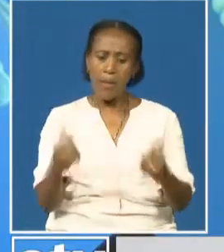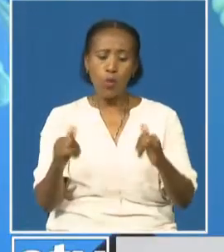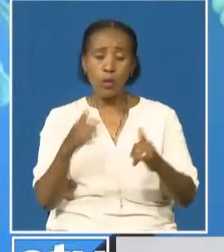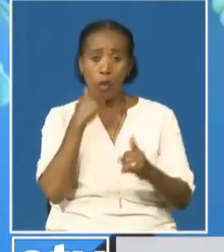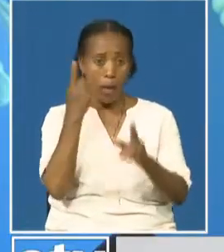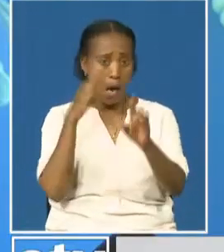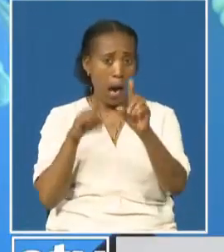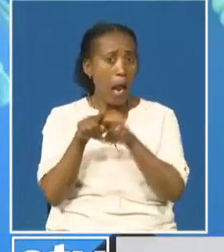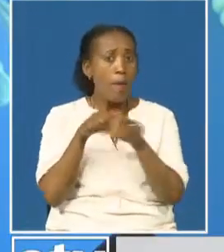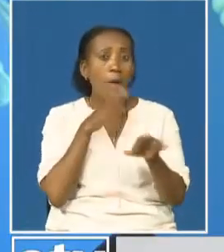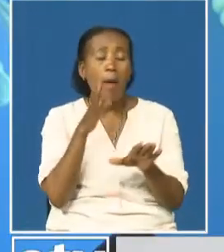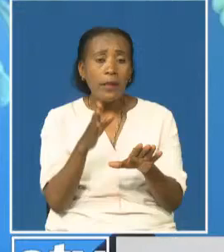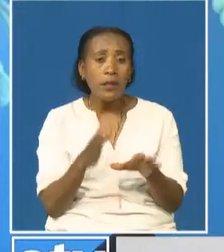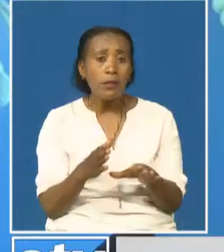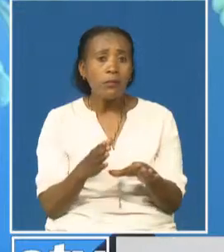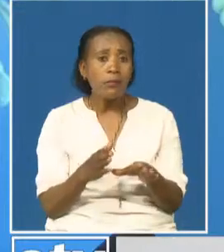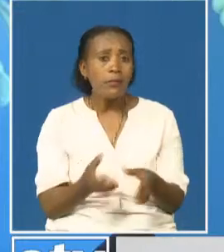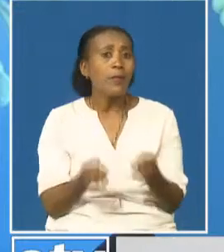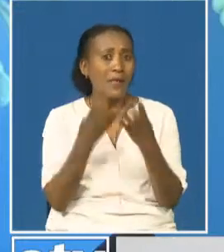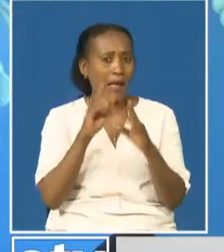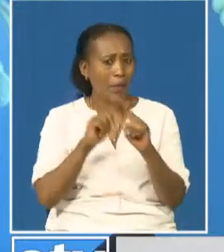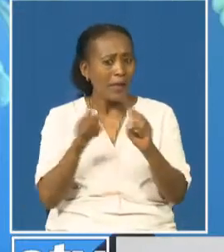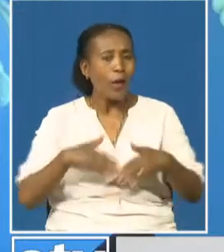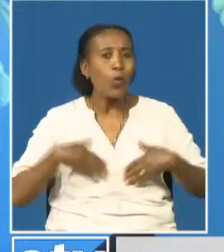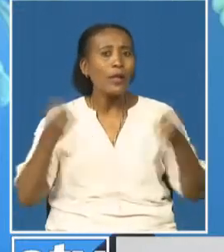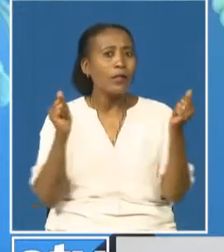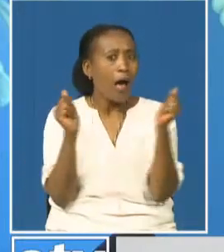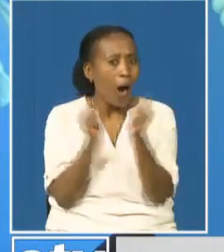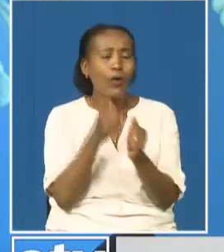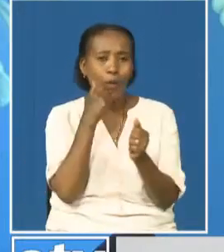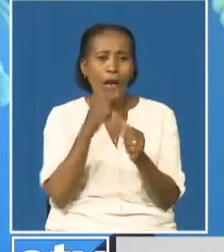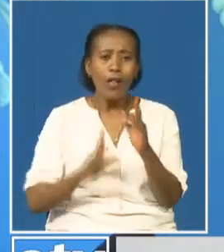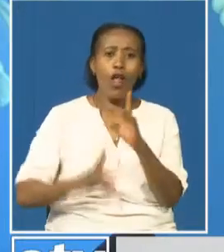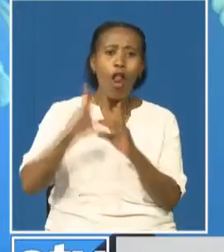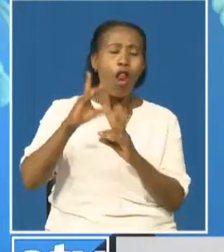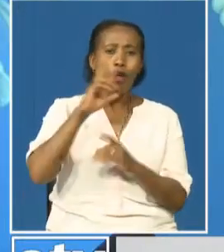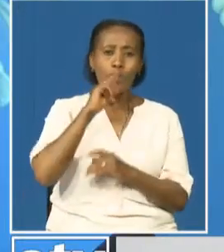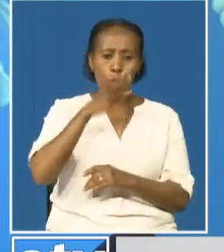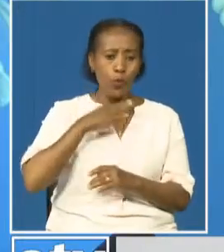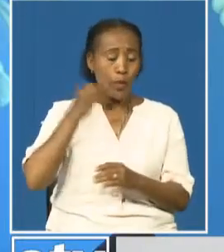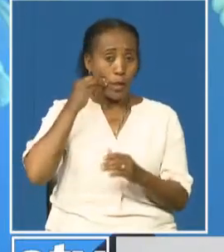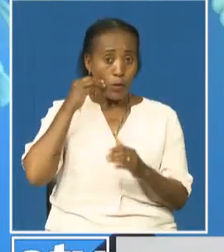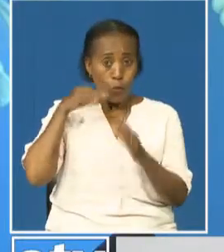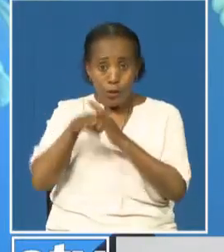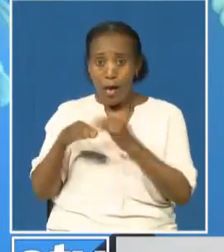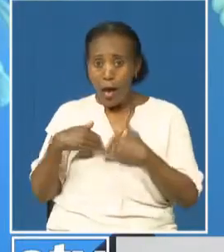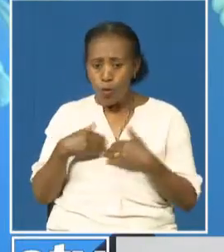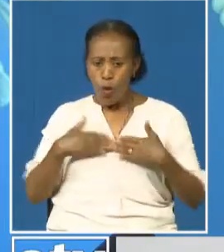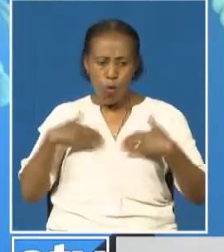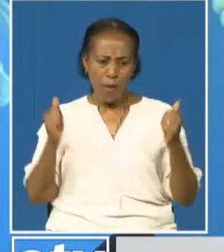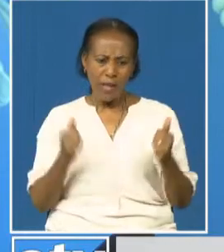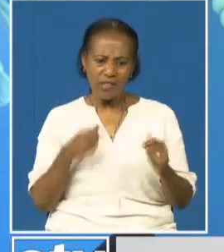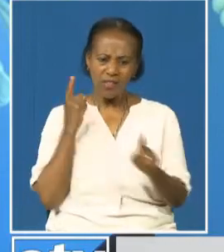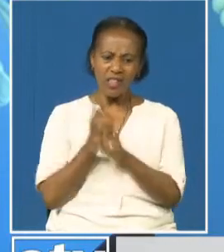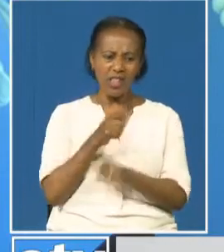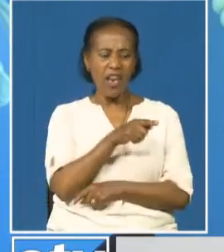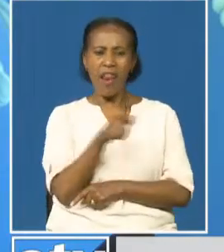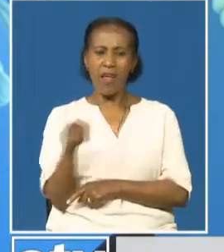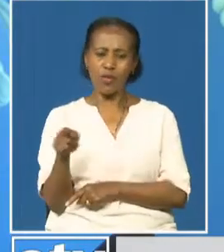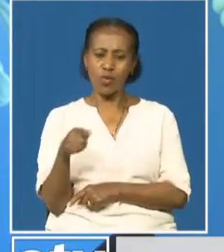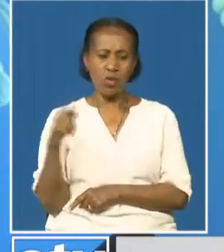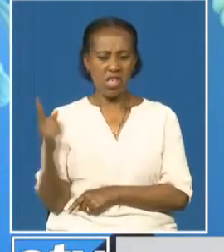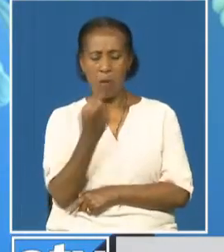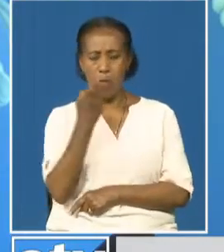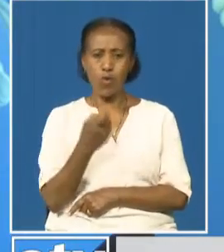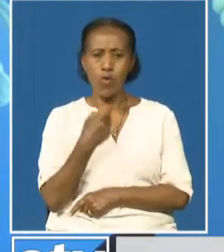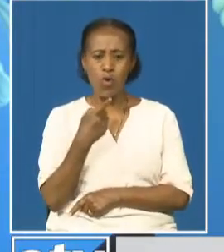ይባላል አለመግባባቶች ይበዛሉ ሰዎች ሲኖሩ በተለይ ከወጣቶች ጋር ይባላል እና ትልልቆቹ ቤት ውስጥ ያሉት ሰዎች ወጣቶቹ ልክ እነሱ